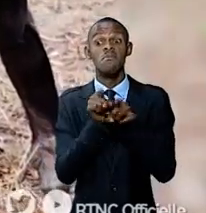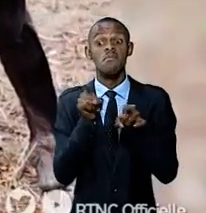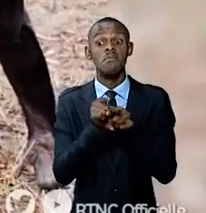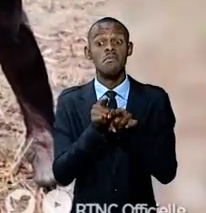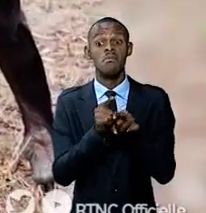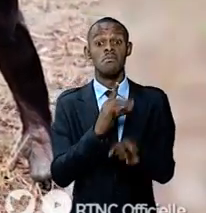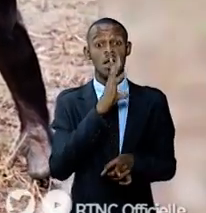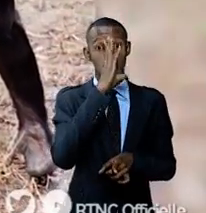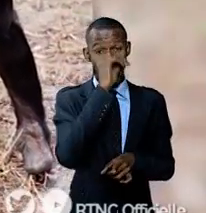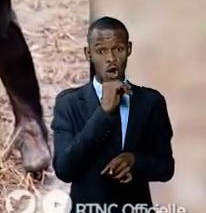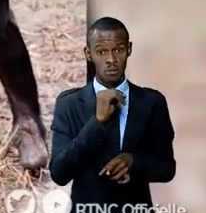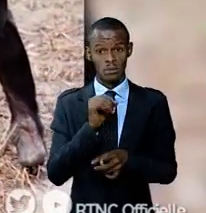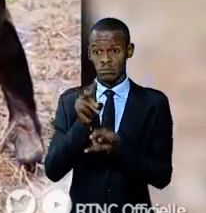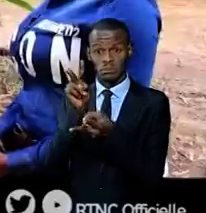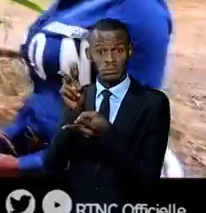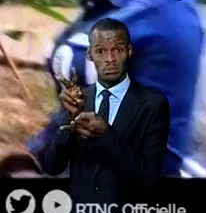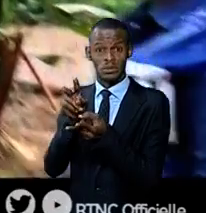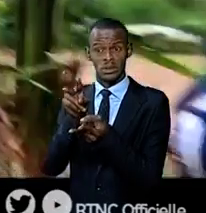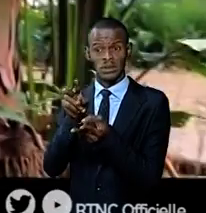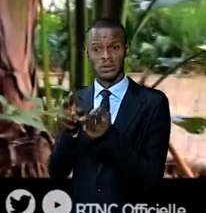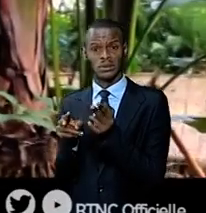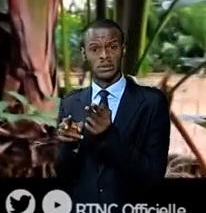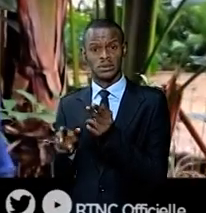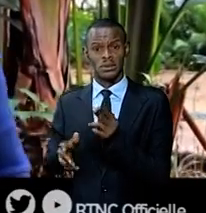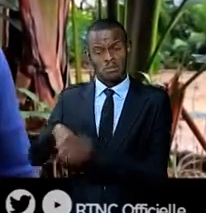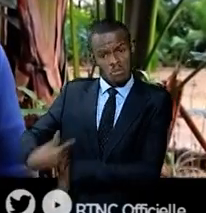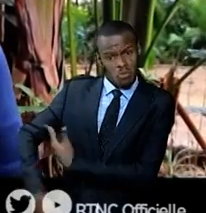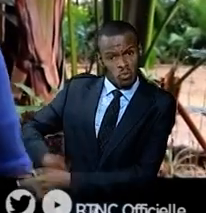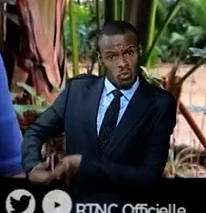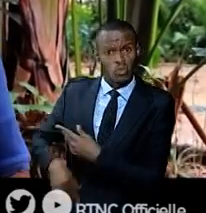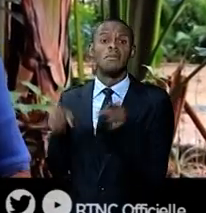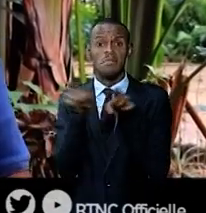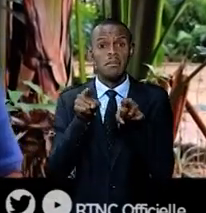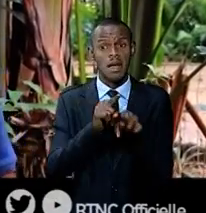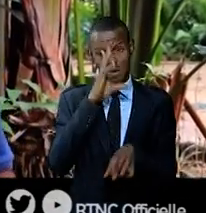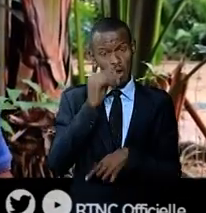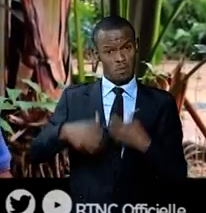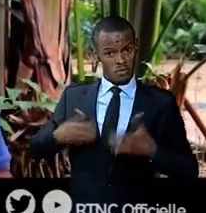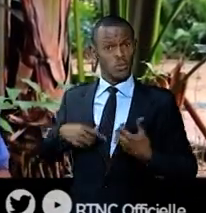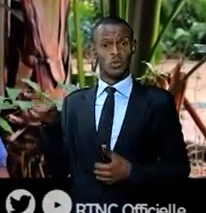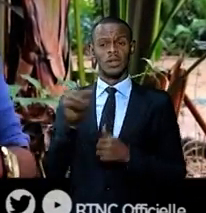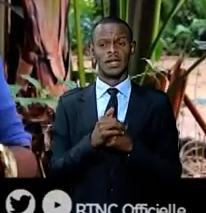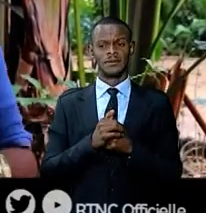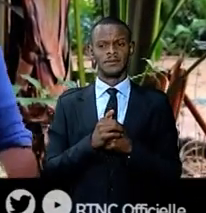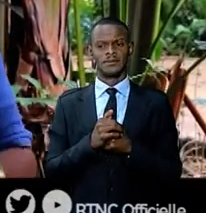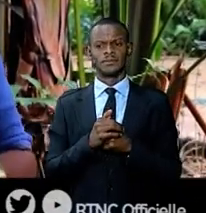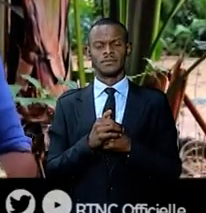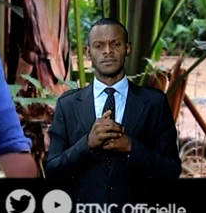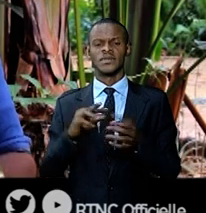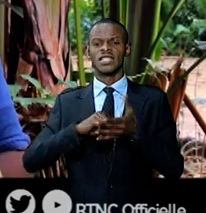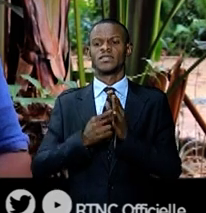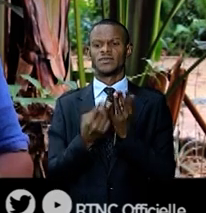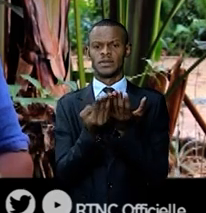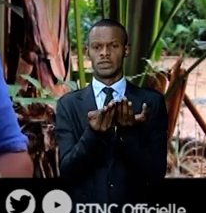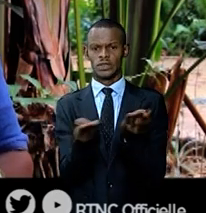résoudre les conflits éventuels dans leur milieu. Actuellement, le parc a 74 orphelins. Nous sommes à Kinshasa,